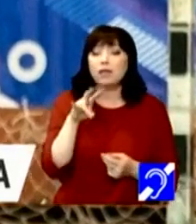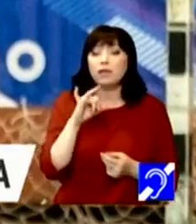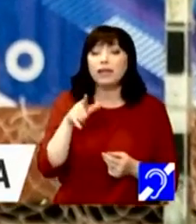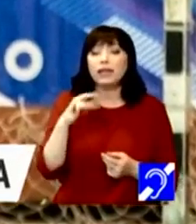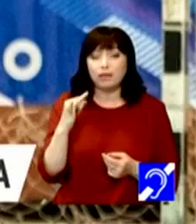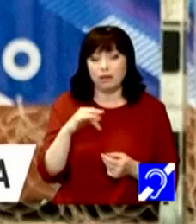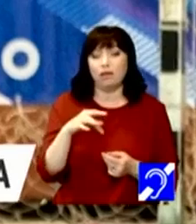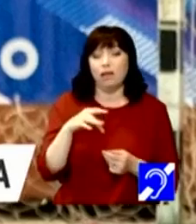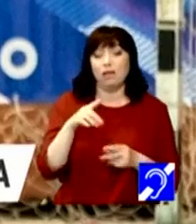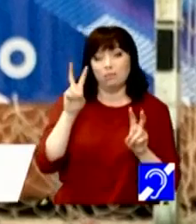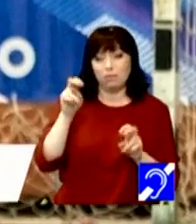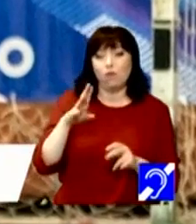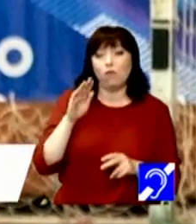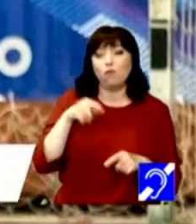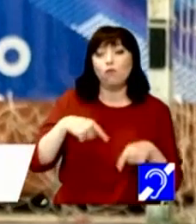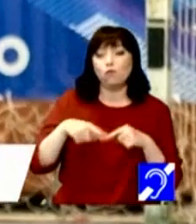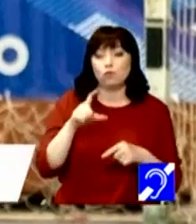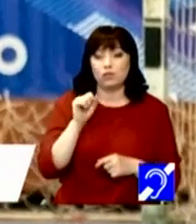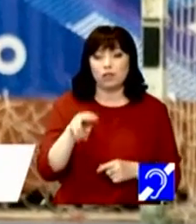futsal.